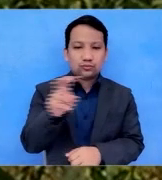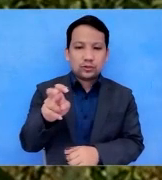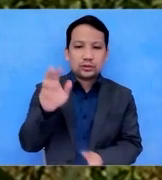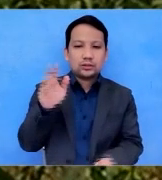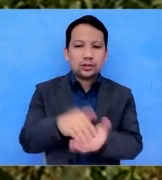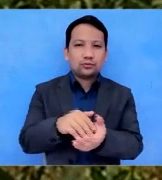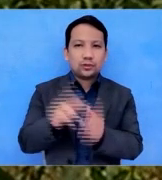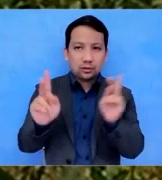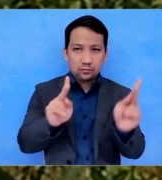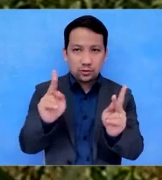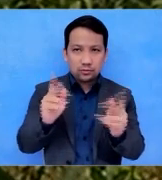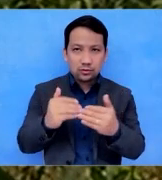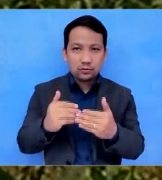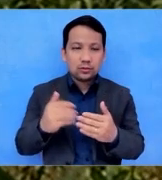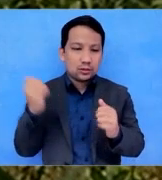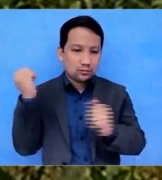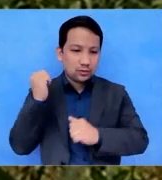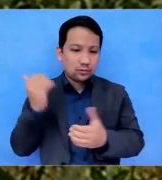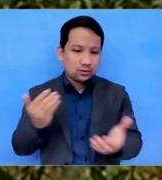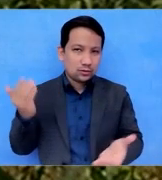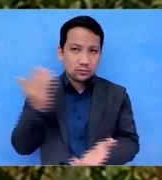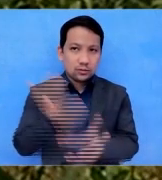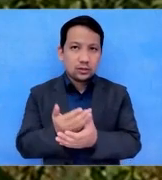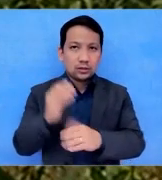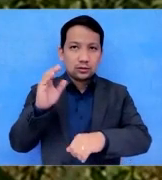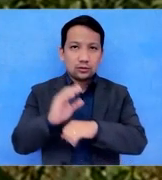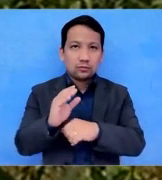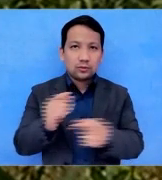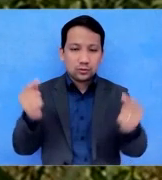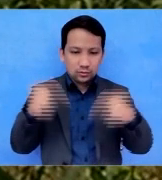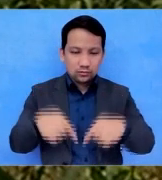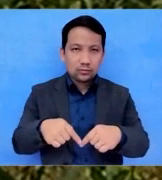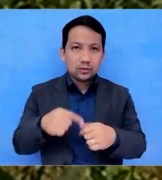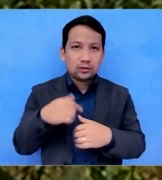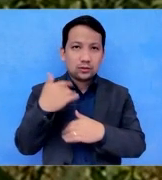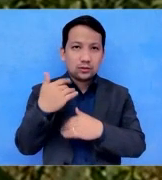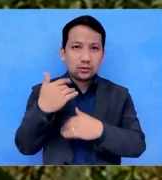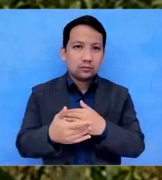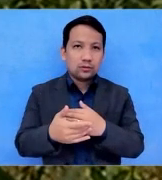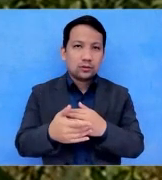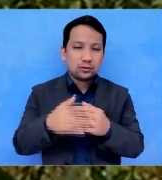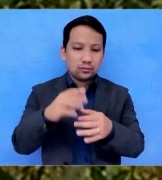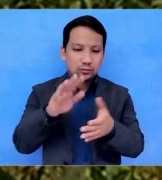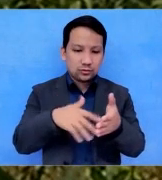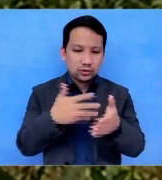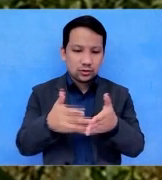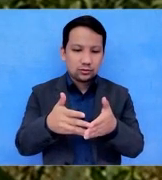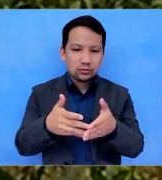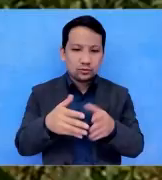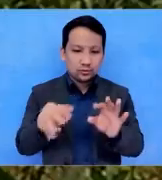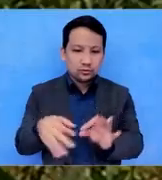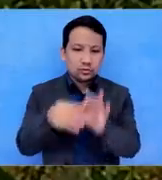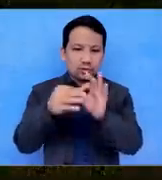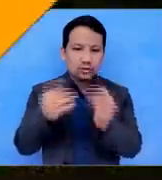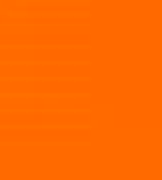katao ang inaasahan raw ng simbahan na dadalo sa oras-oras na misa ngayong araw.